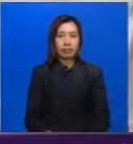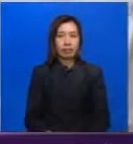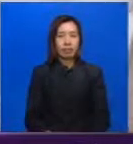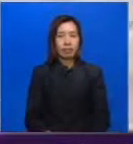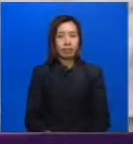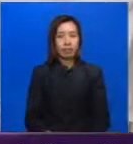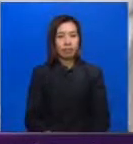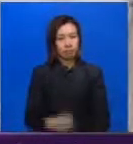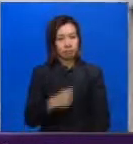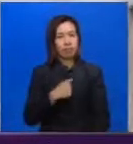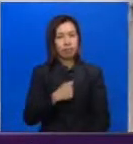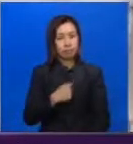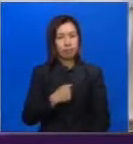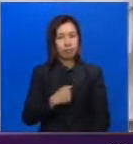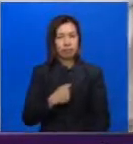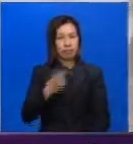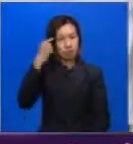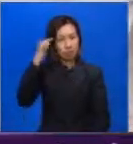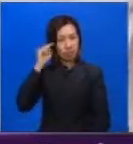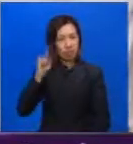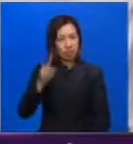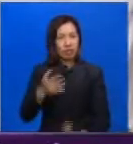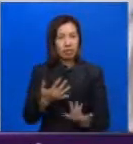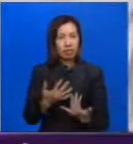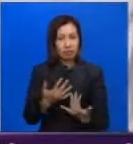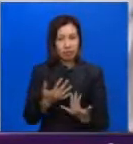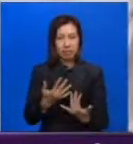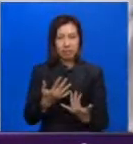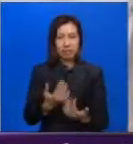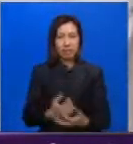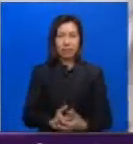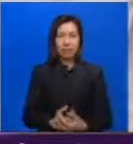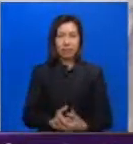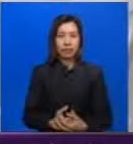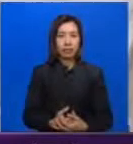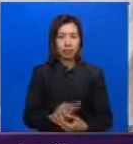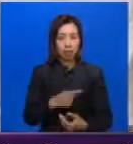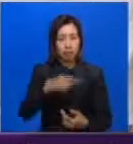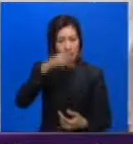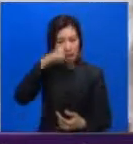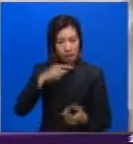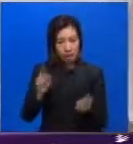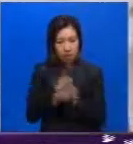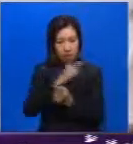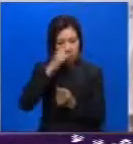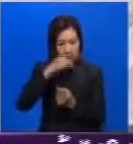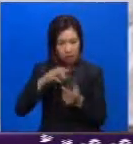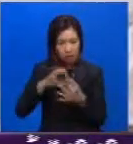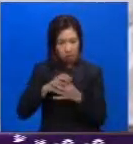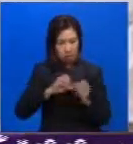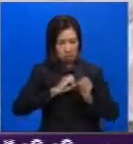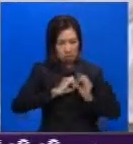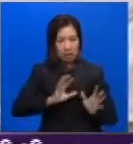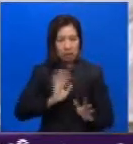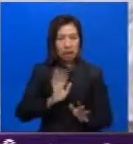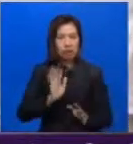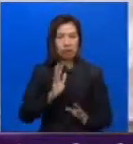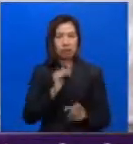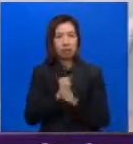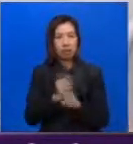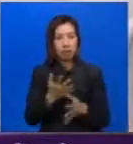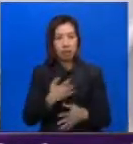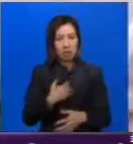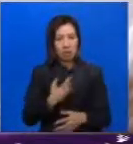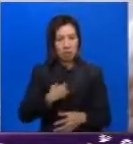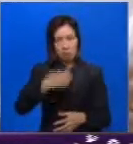เรายังคงคิดถึงอีกด้านหนึ่งของสังคมไทยที่ไม่ใช่เรื่องของการเกลียดกันไม่ใช่เรื่องของการโก